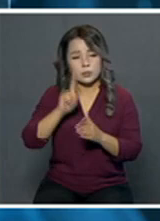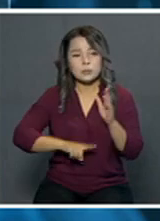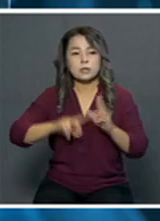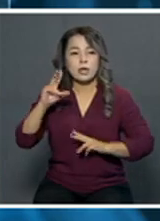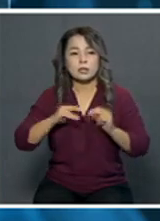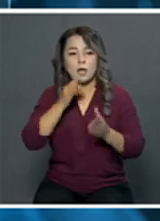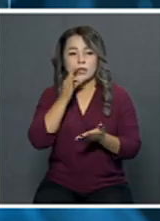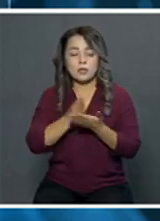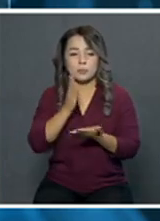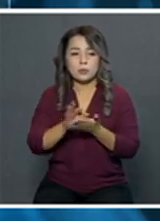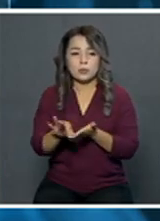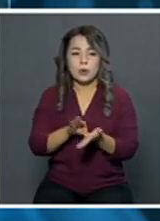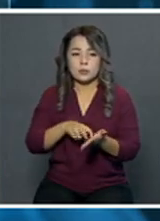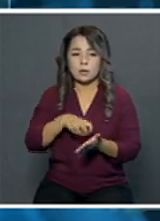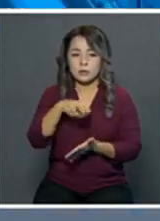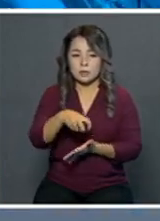делінген жеделхатта.